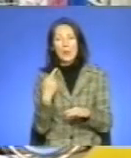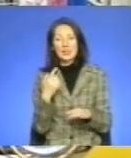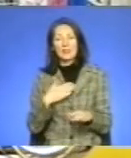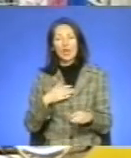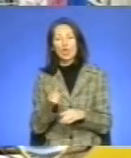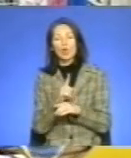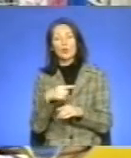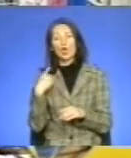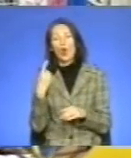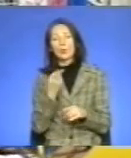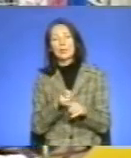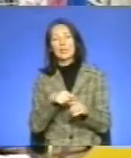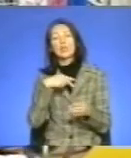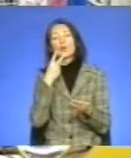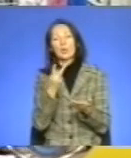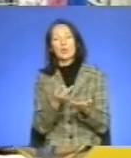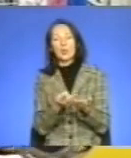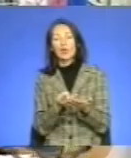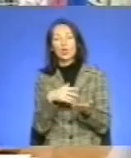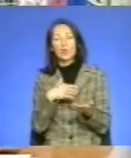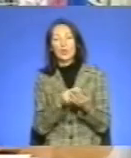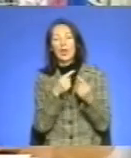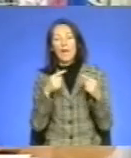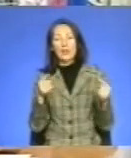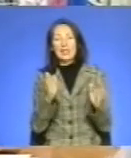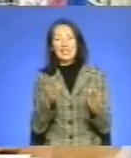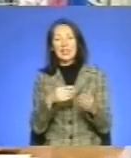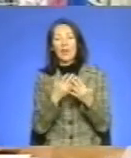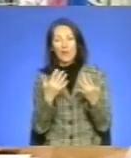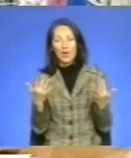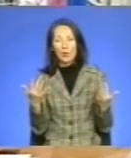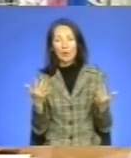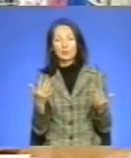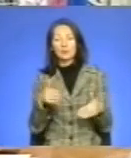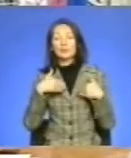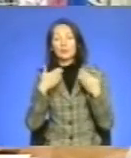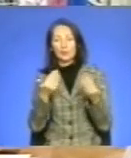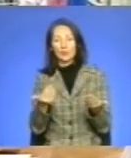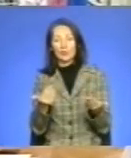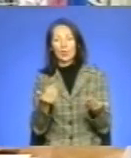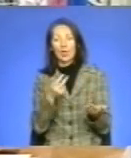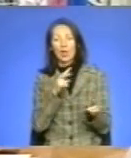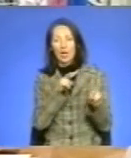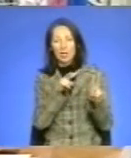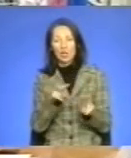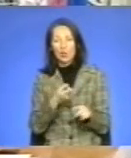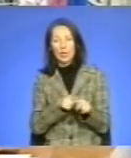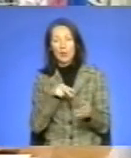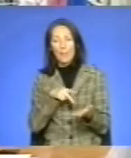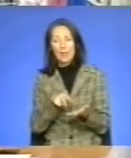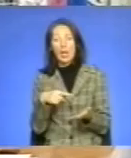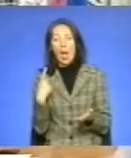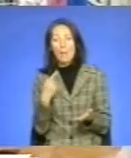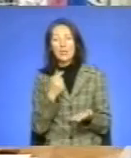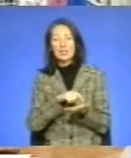які представлять свої вироби і не тільки вироби. Вони ще й запропонують глядачу, який прийде